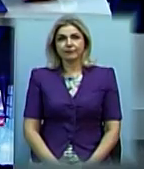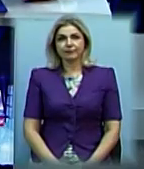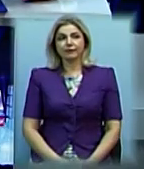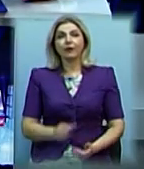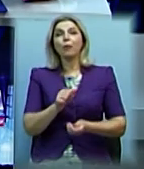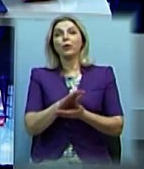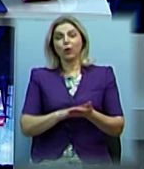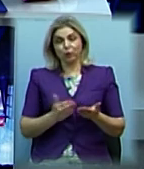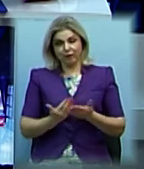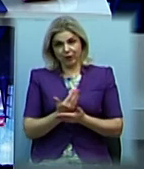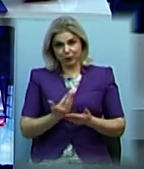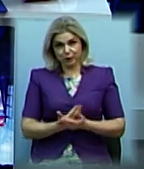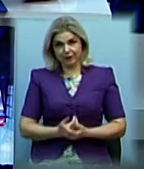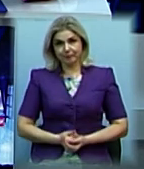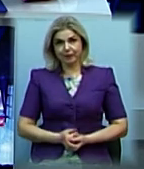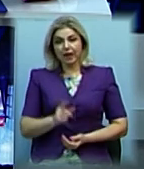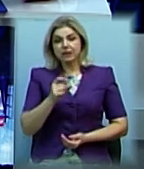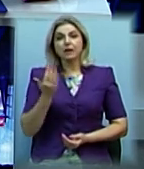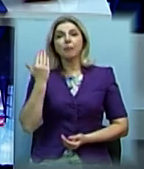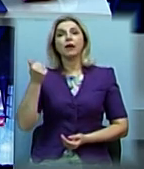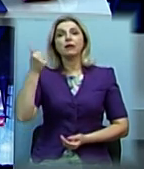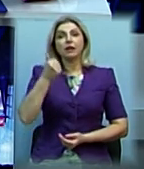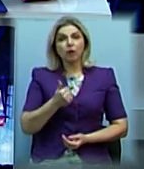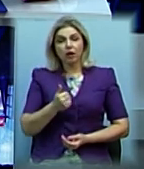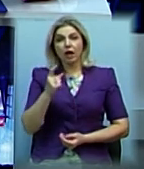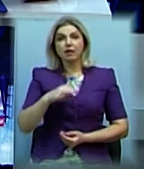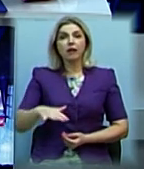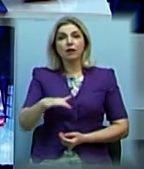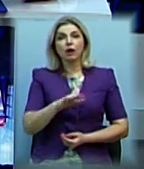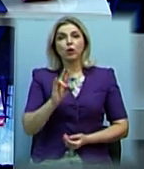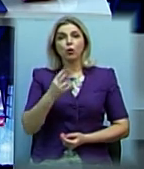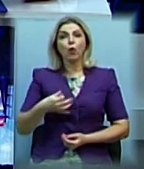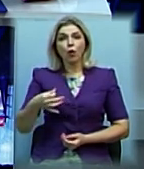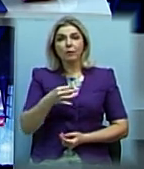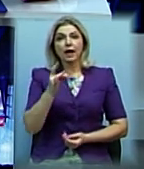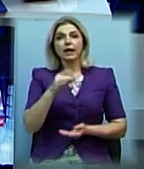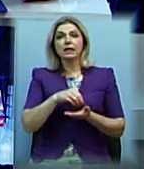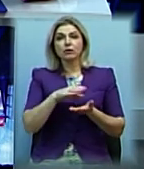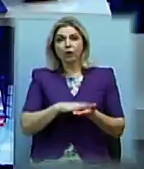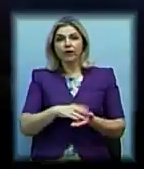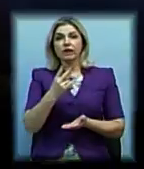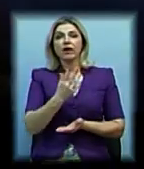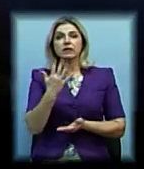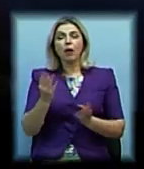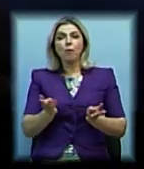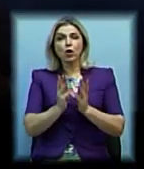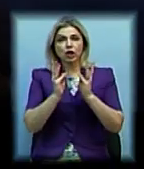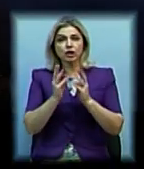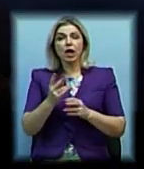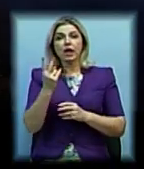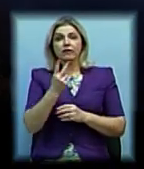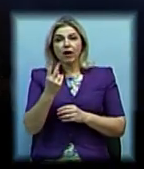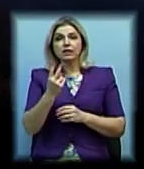І ми продовжуємо наш випуск. За минулу добу на території Миколаївської області зареєстровано 25 пожеж. З них